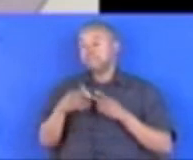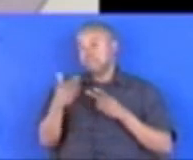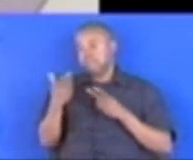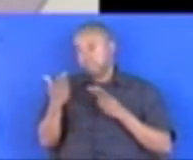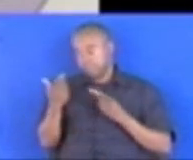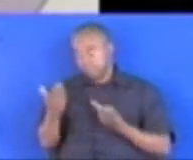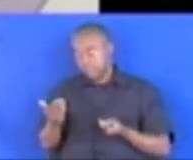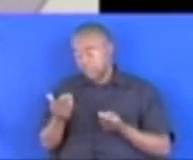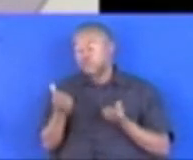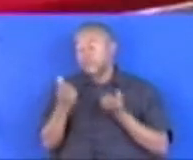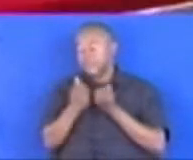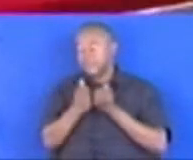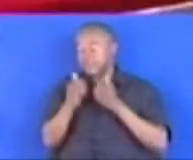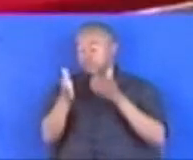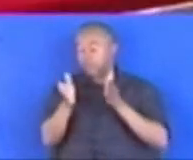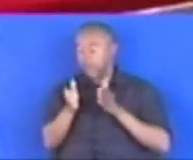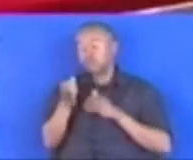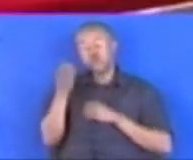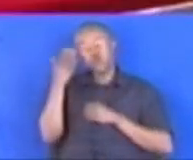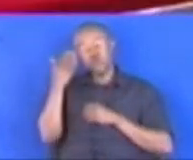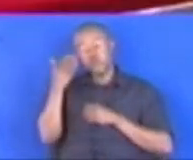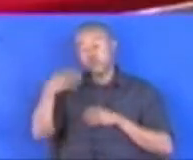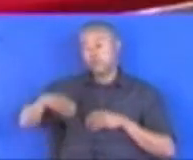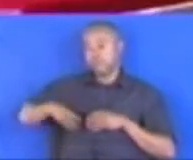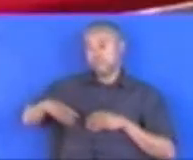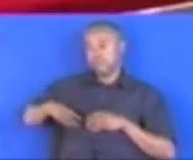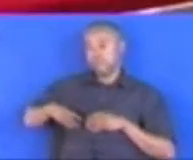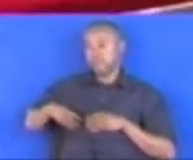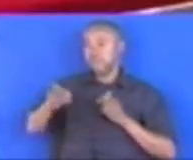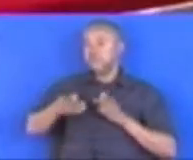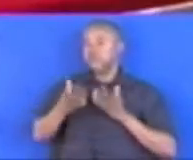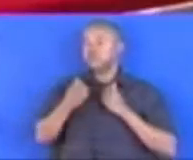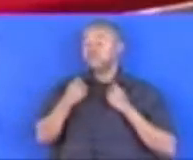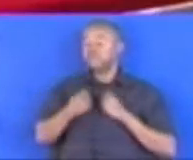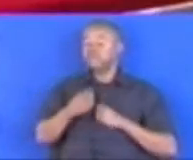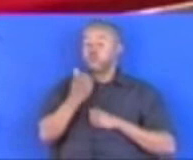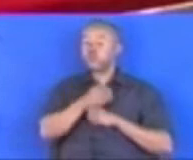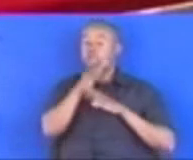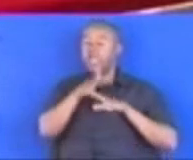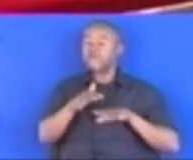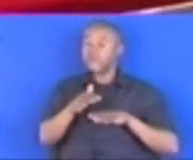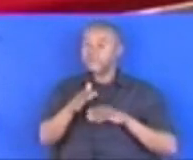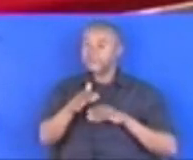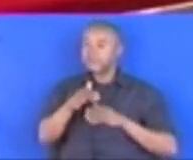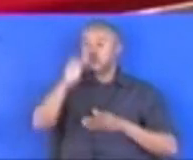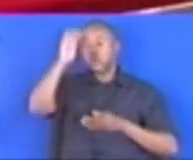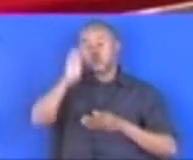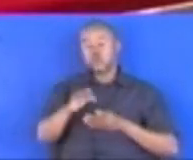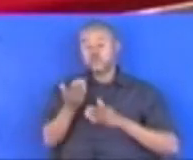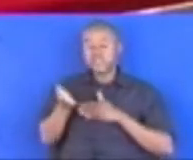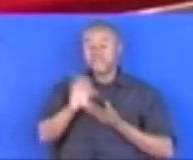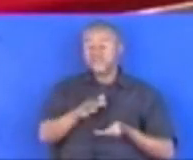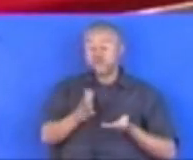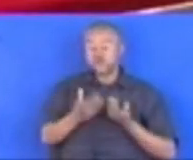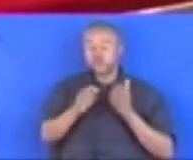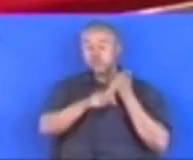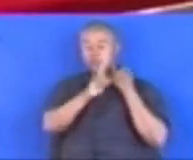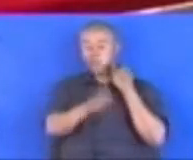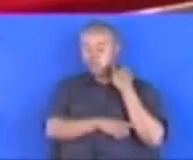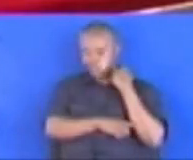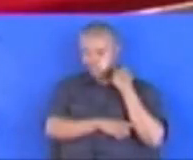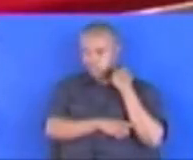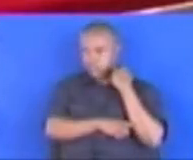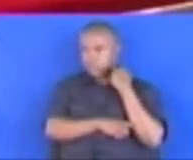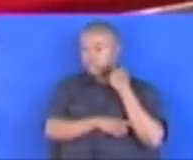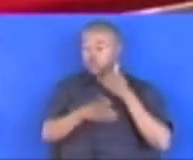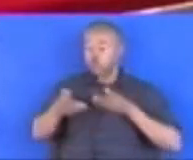ya saratani. Mheshimiwa Naibu Spika, tumedhamiria kuimarisha huduma za afya nchini kwa kulenga kupunguza vifo vitokanavyo na uzazi, watoto